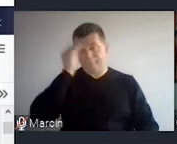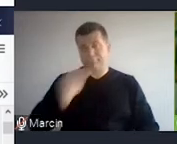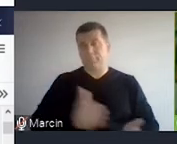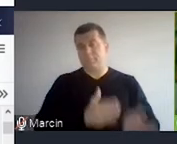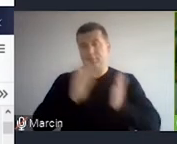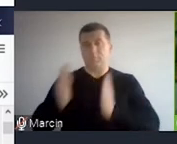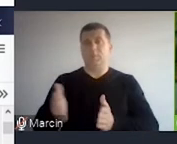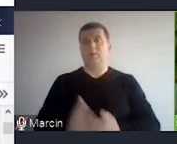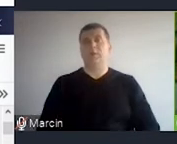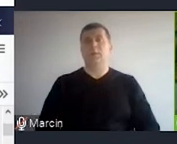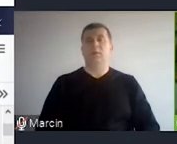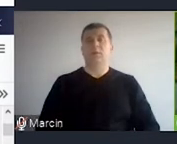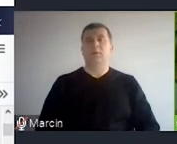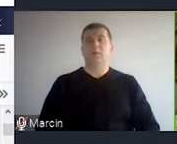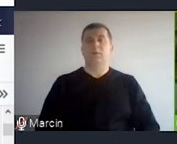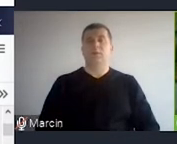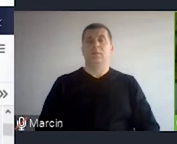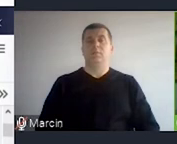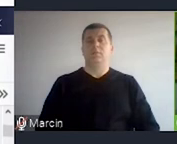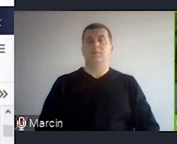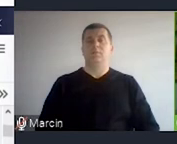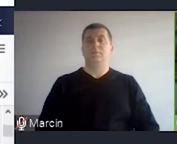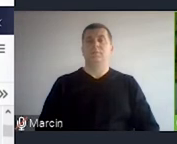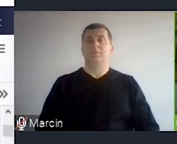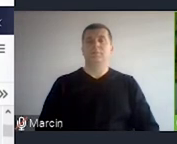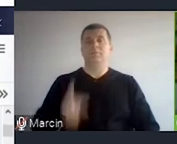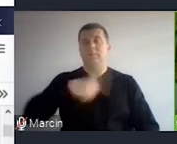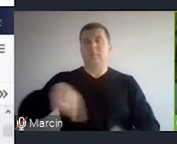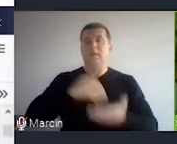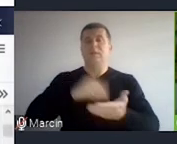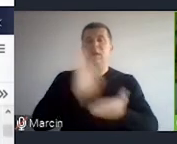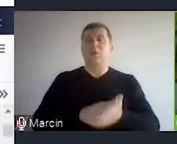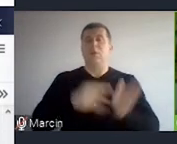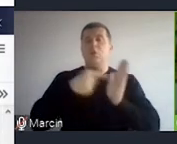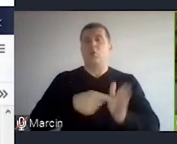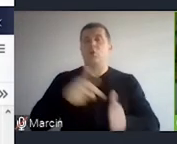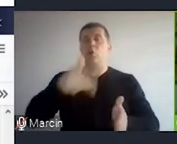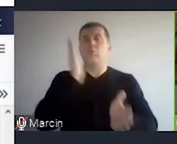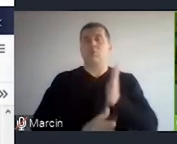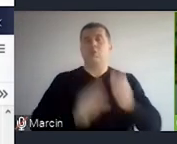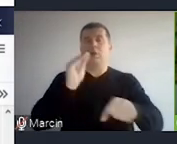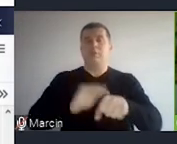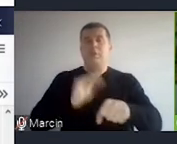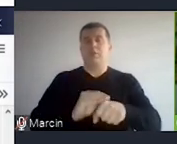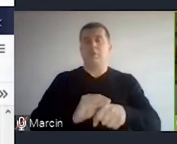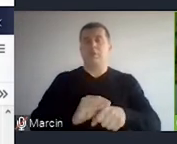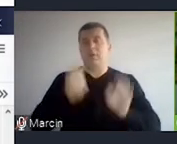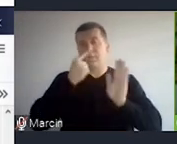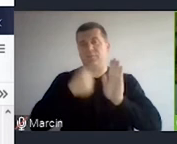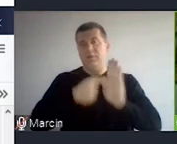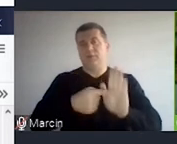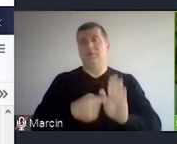idziemy dalej, jeśli chodzi o te zapisy dotyczące uproszczonych metod w